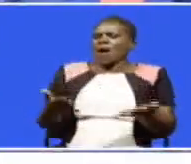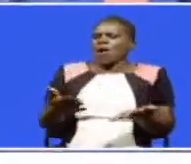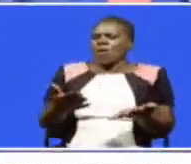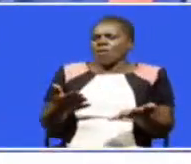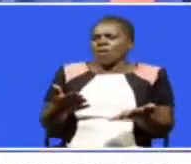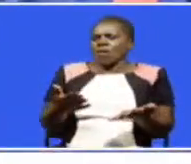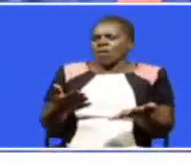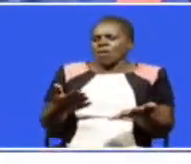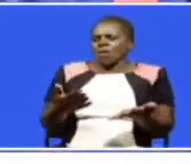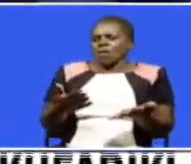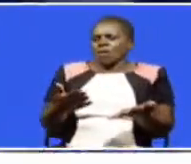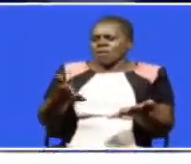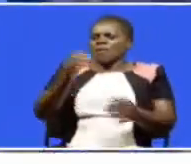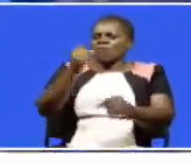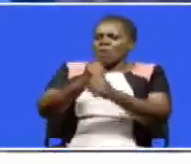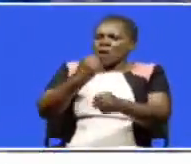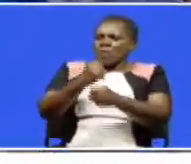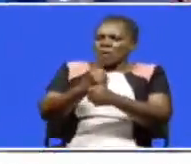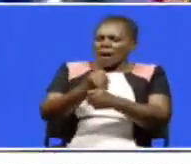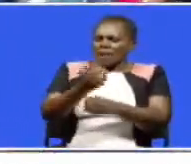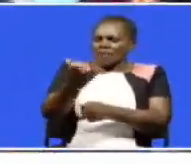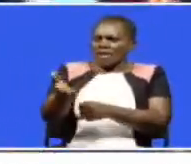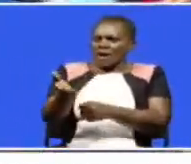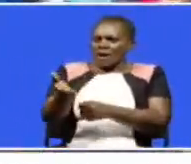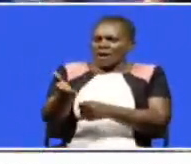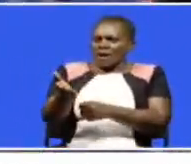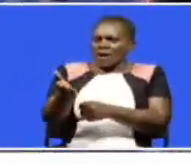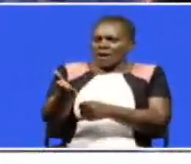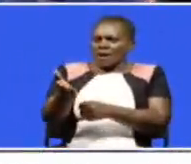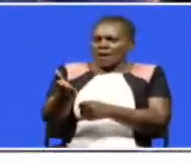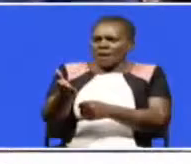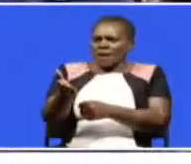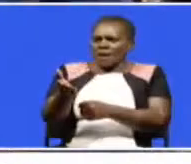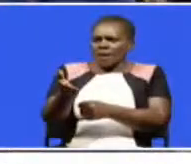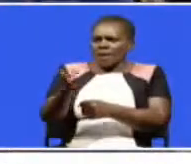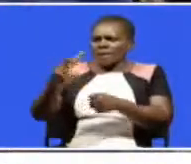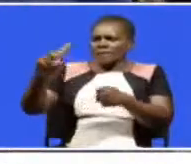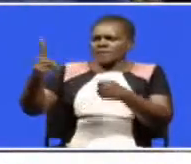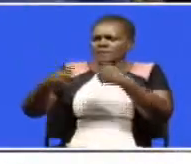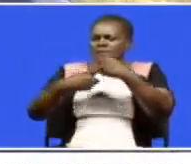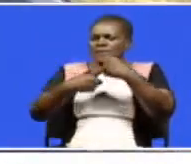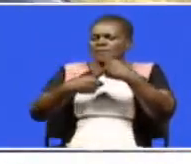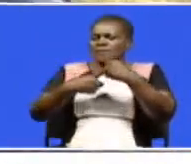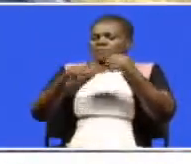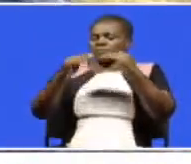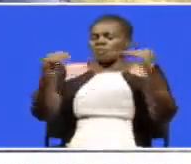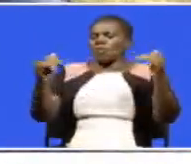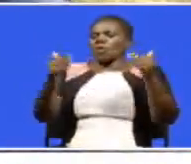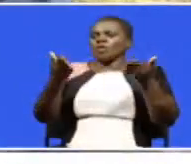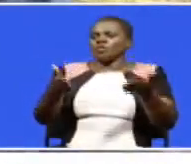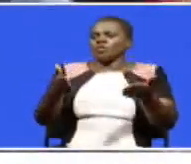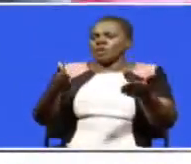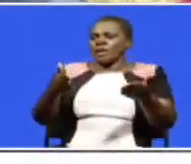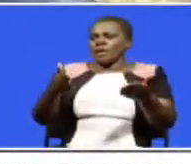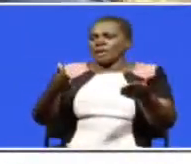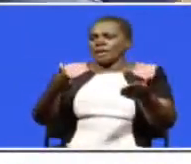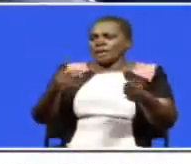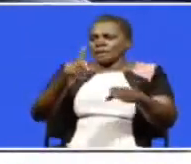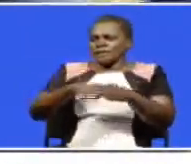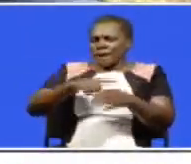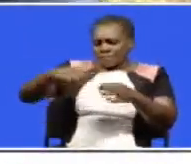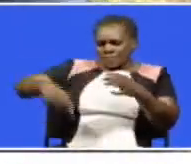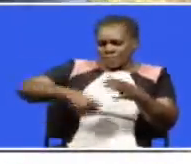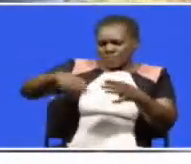na mafundi kwa sababu leo ndio walikuwa na koroga slab ya juu ndio iende ghorofa ya 6. Kwa hiyo kulikuwa leo ni koroga, na wakati wa